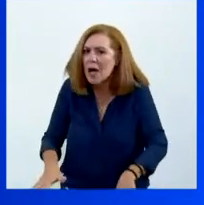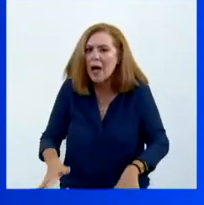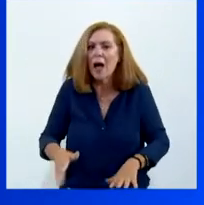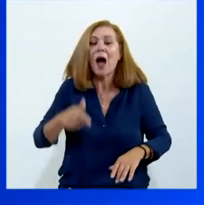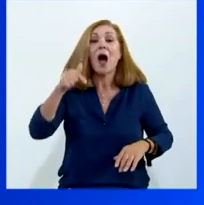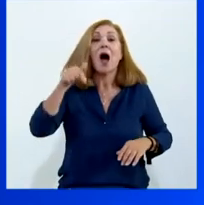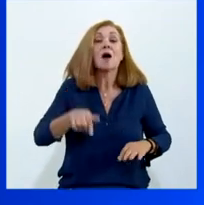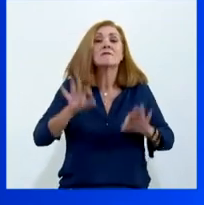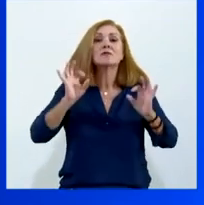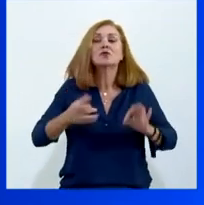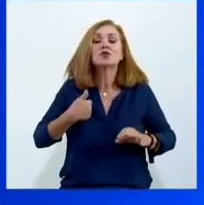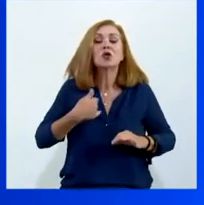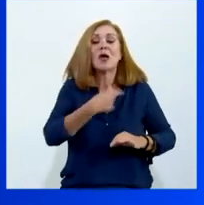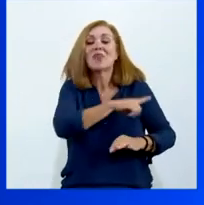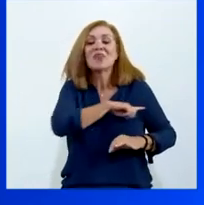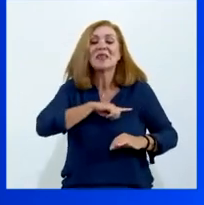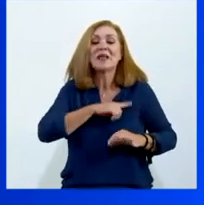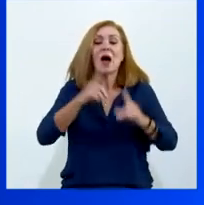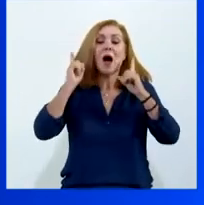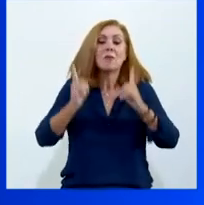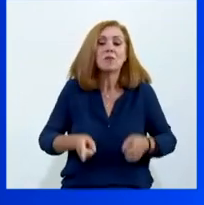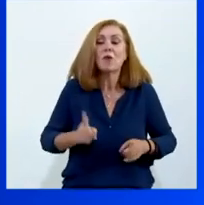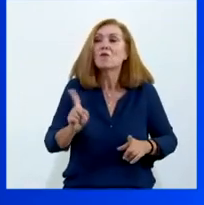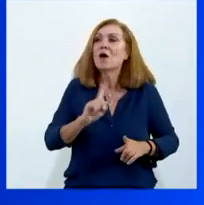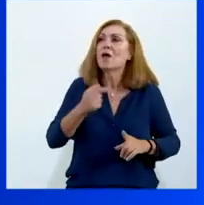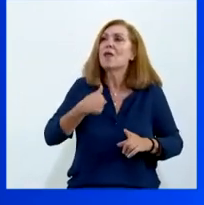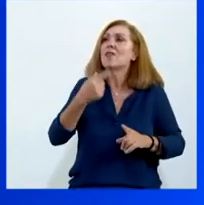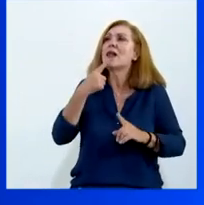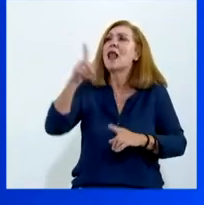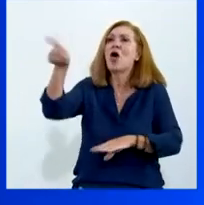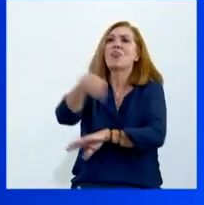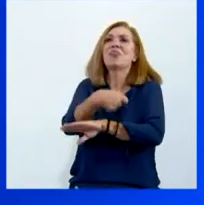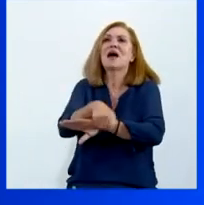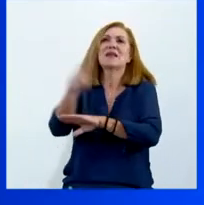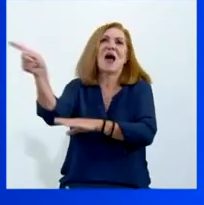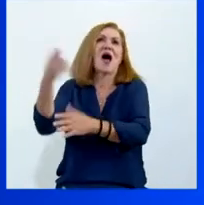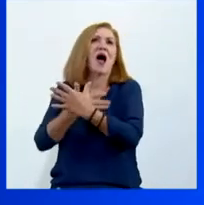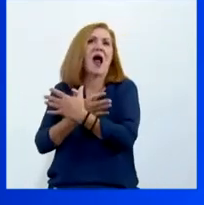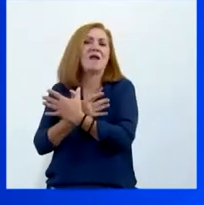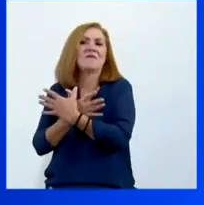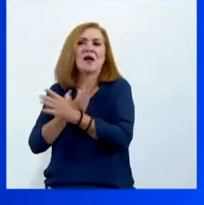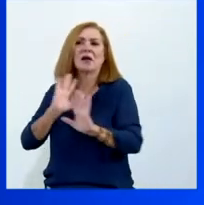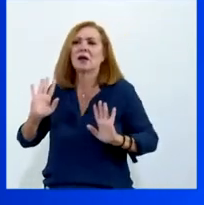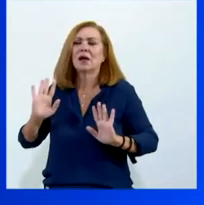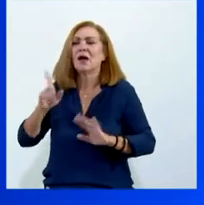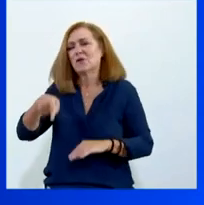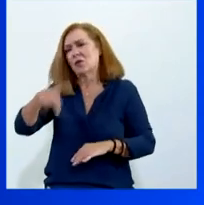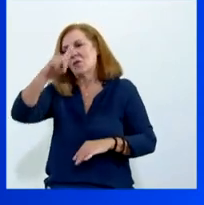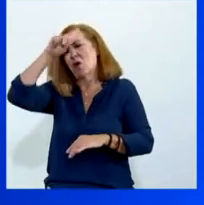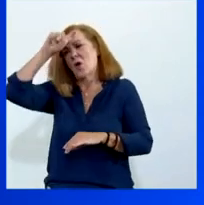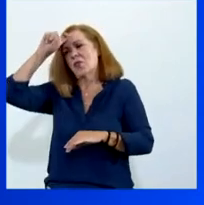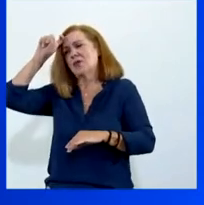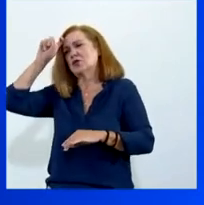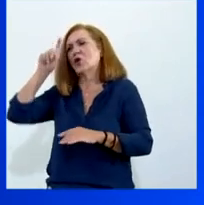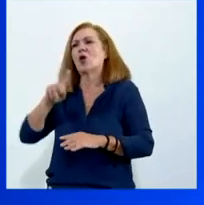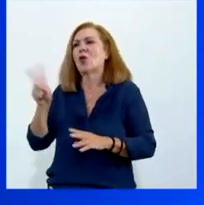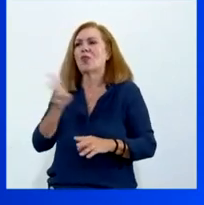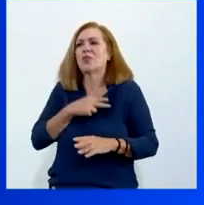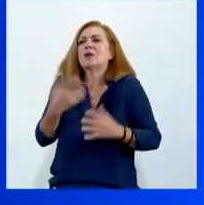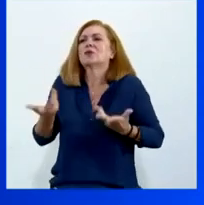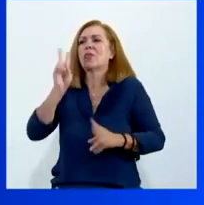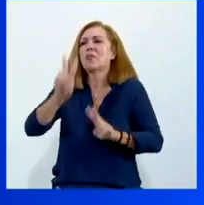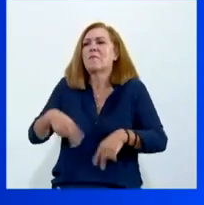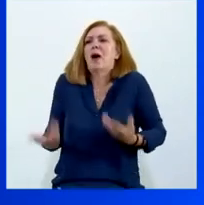διοικητική απόφαση. Δεν υπησέρχομαι στην κρίση της αλβανικής δικαιοσύνης. Θα ήταν πολύ δύσκολο εξάλλου και απρεπές εκ μέρους μου να το